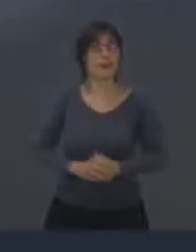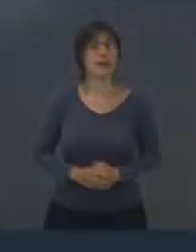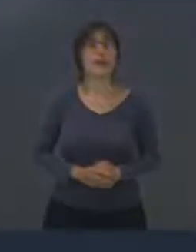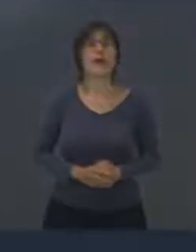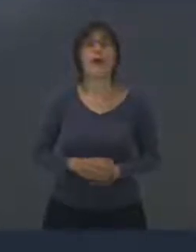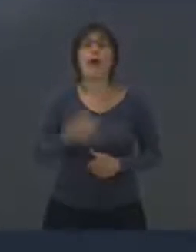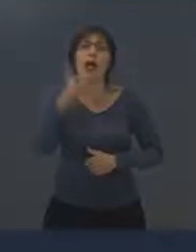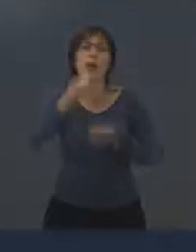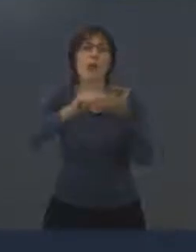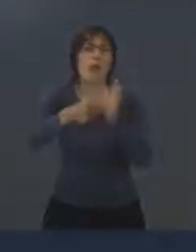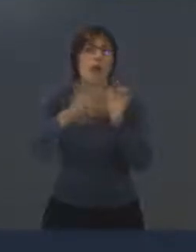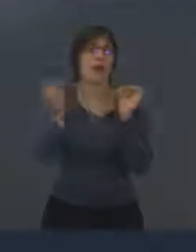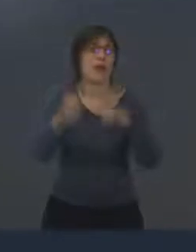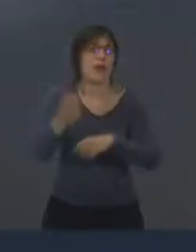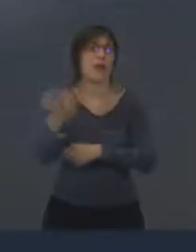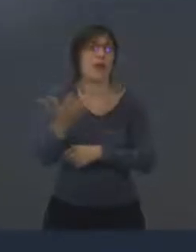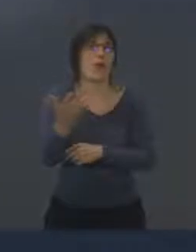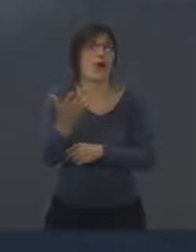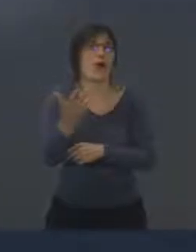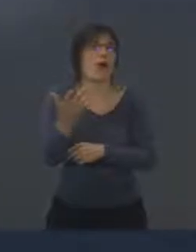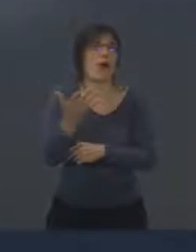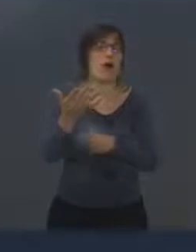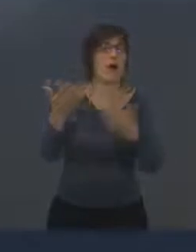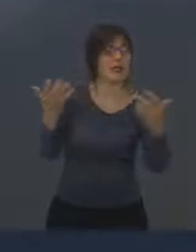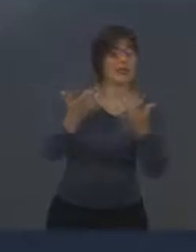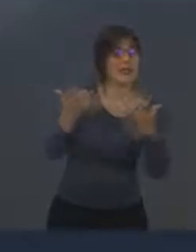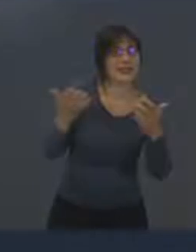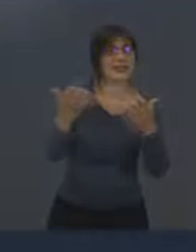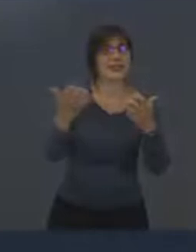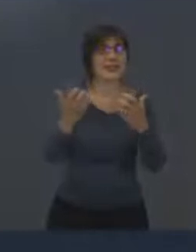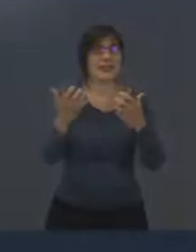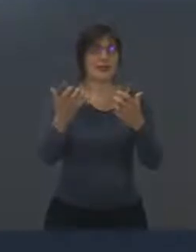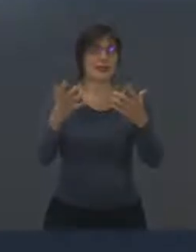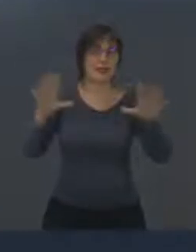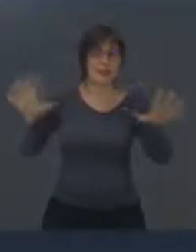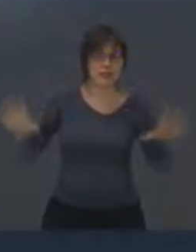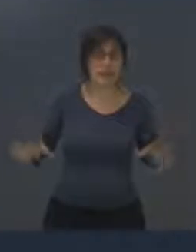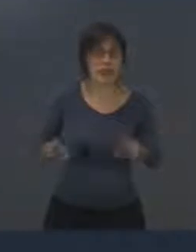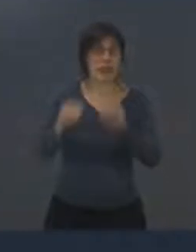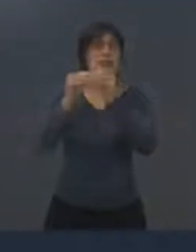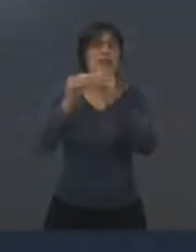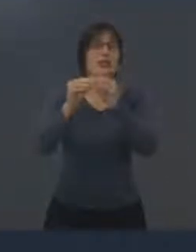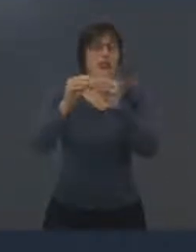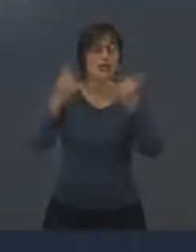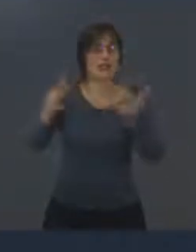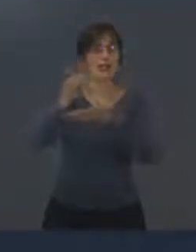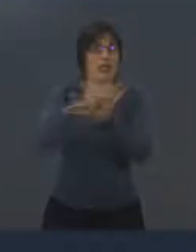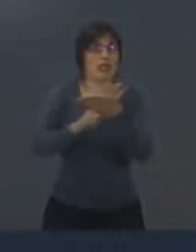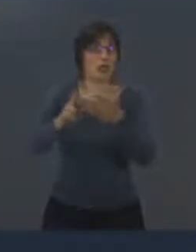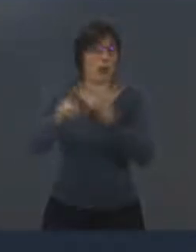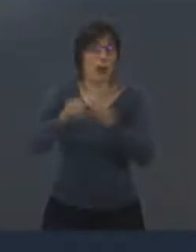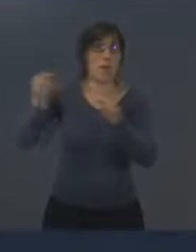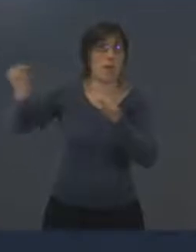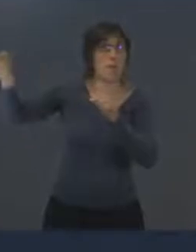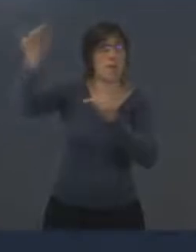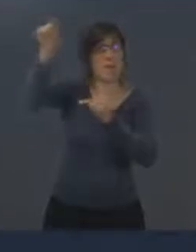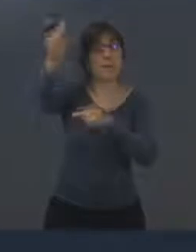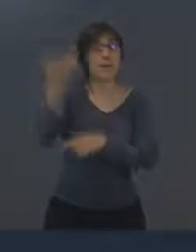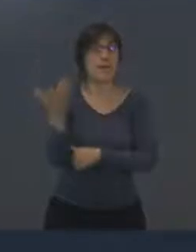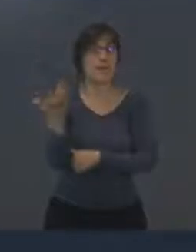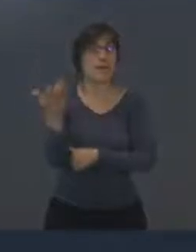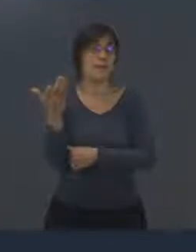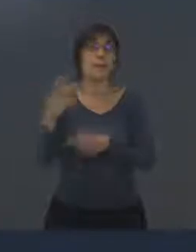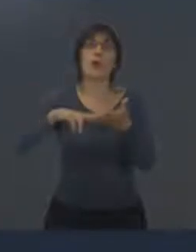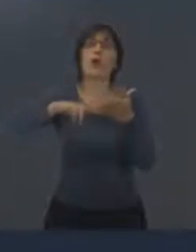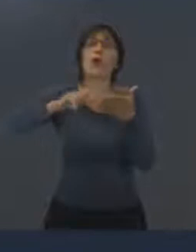sur la tentative de recentralisation qui concerne notre région comme les autres, avec ces contrats